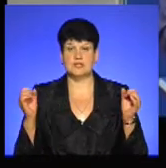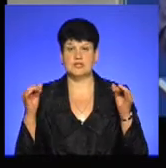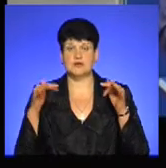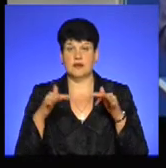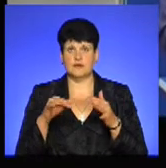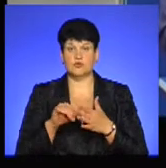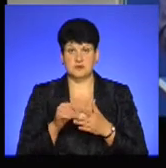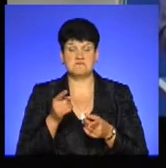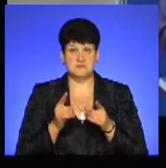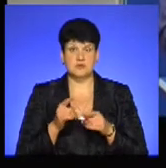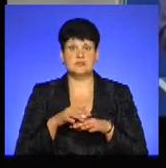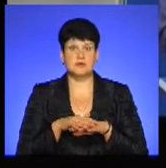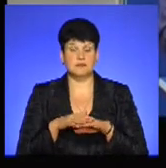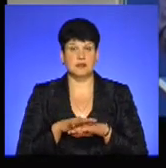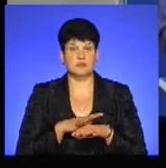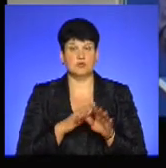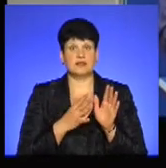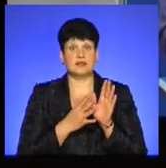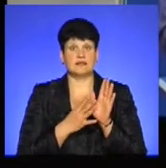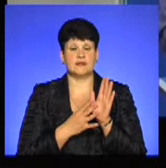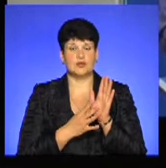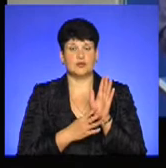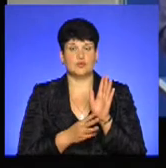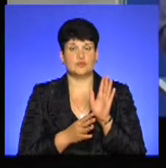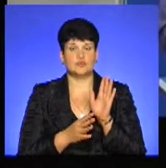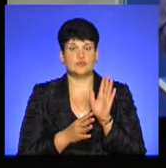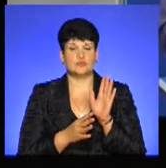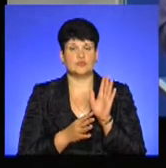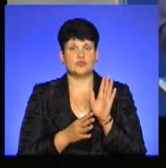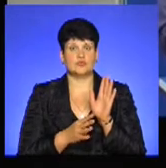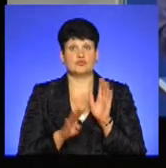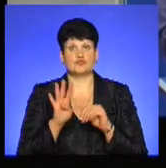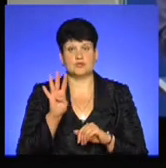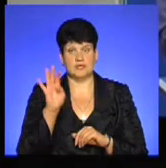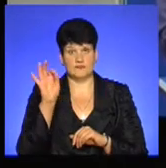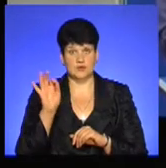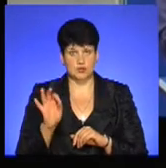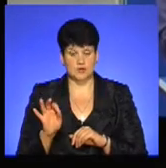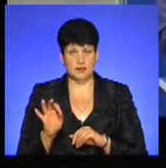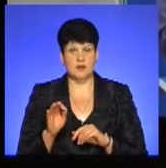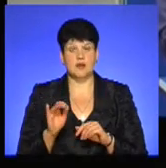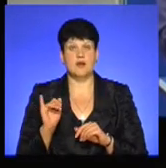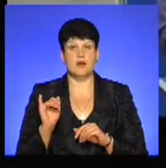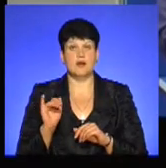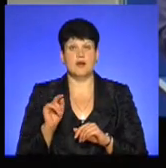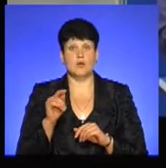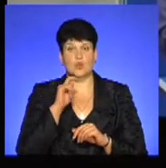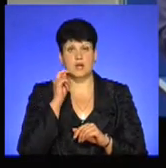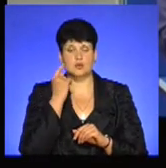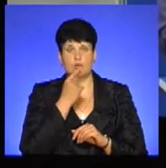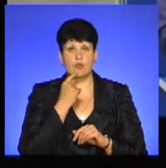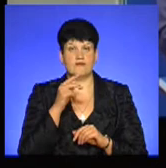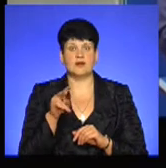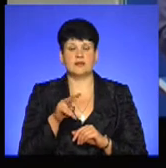Справді, вона з математики становить понад 94% і з української мови